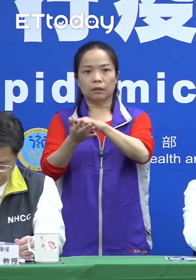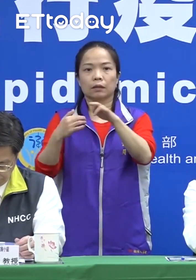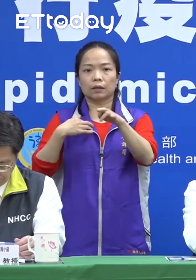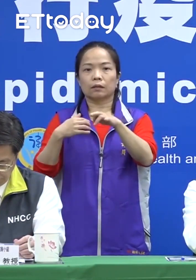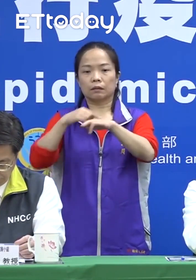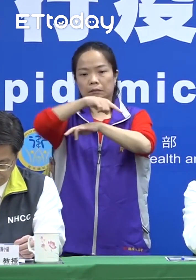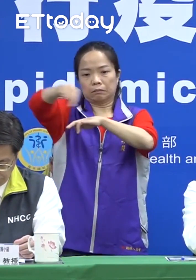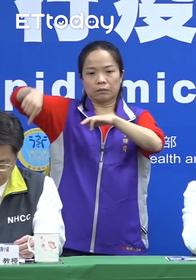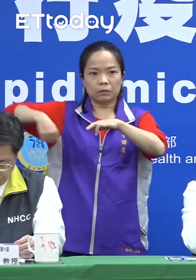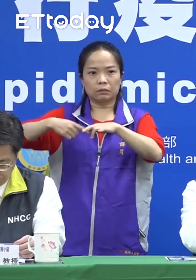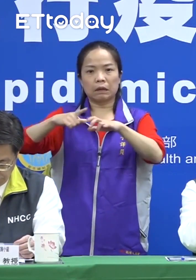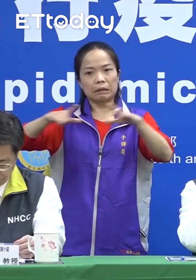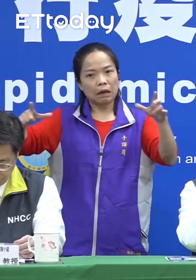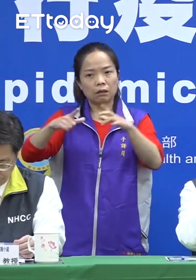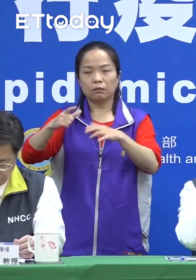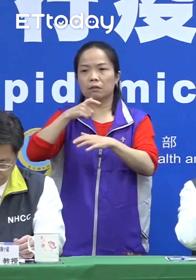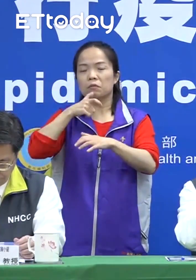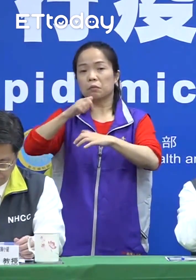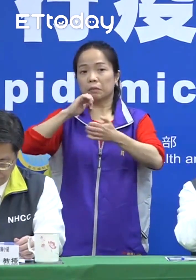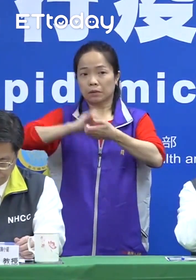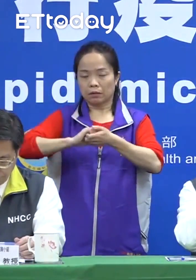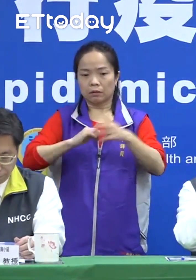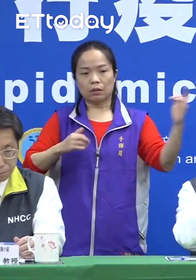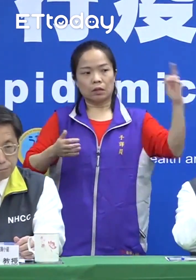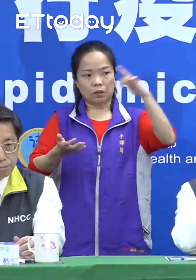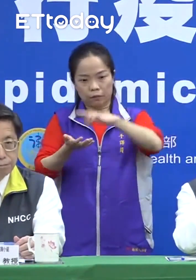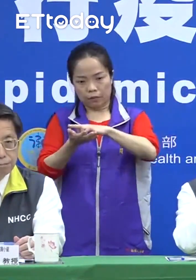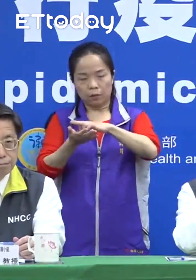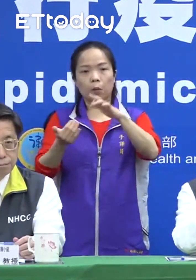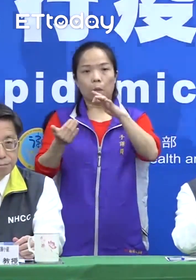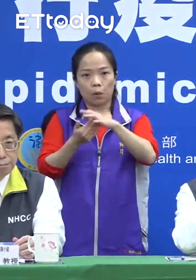的范围，好，所以一定是一架飞机弄